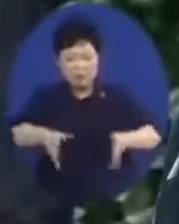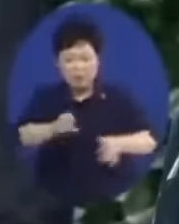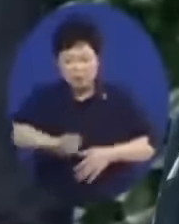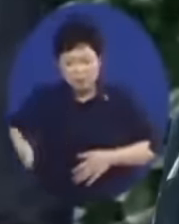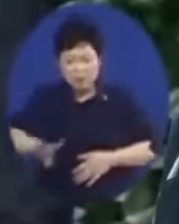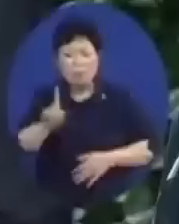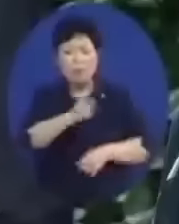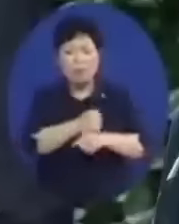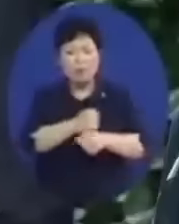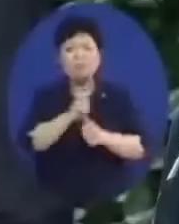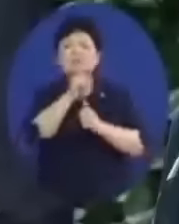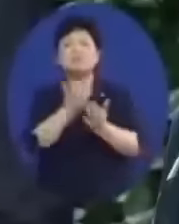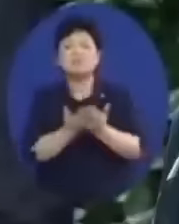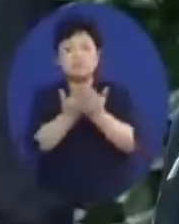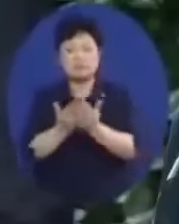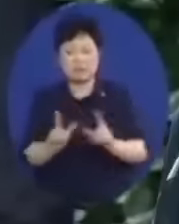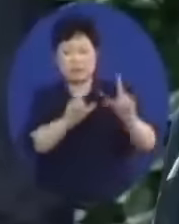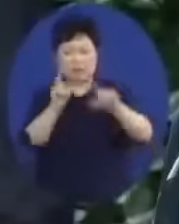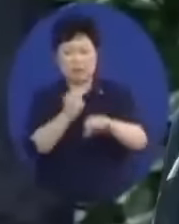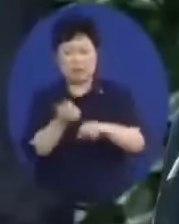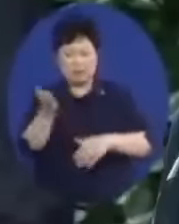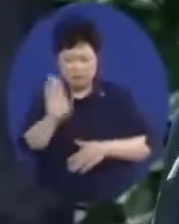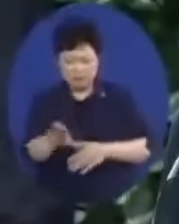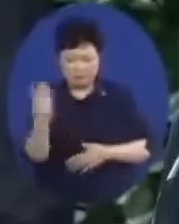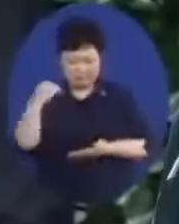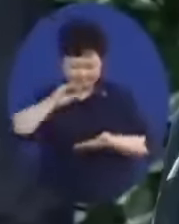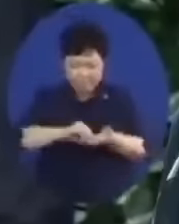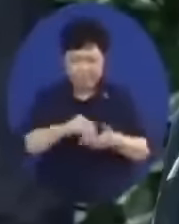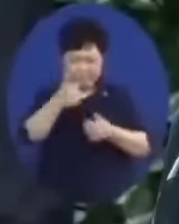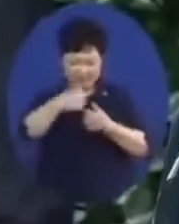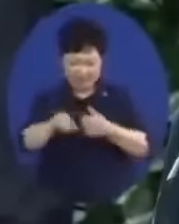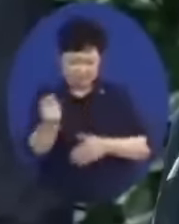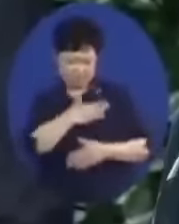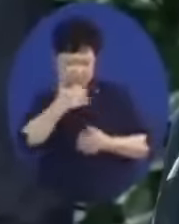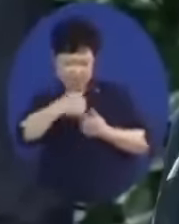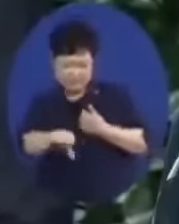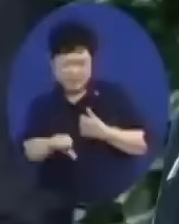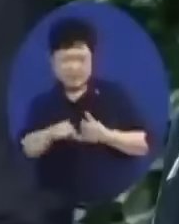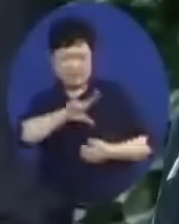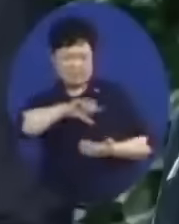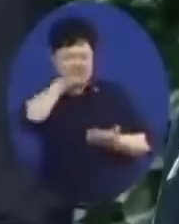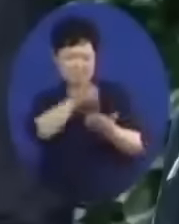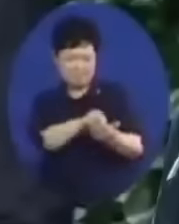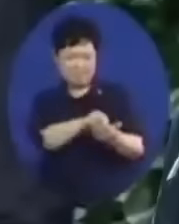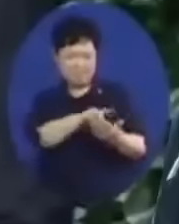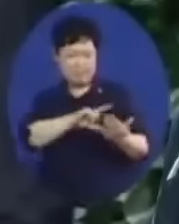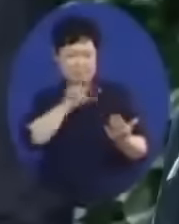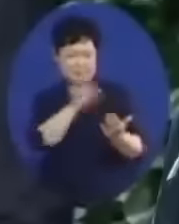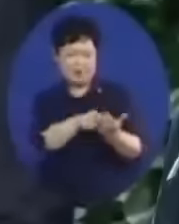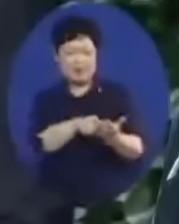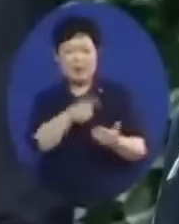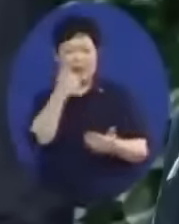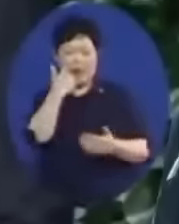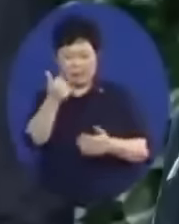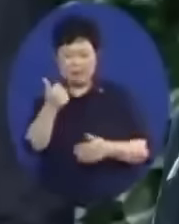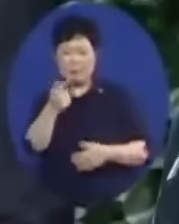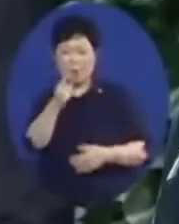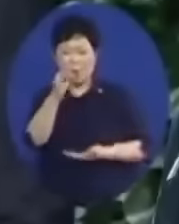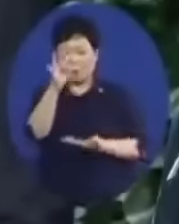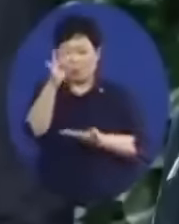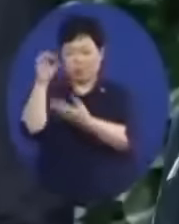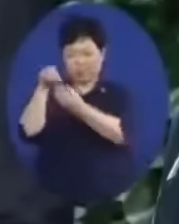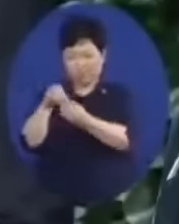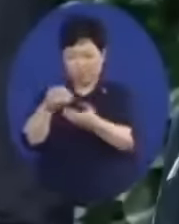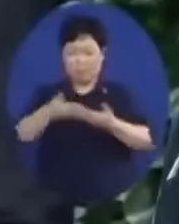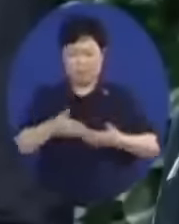생활을 했었습니다. 그래서 다시 아들로서 등록이 되고 아버지의 큰 재산을